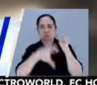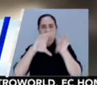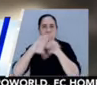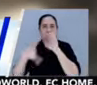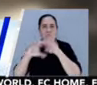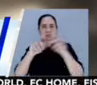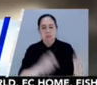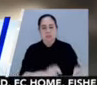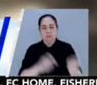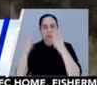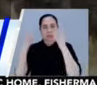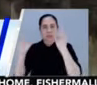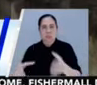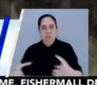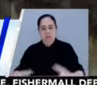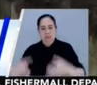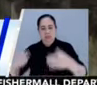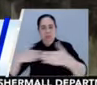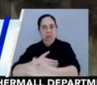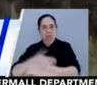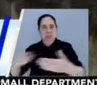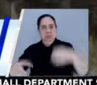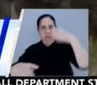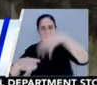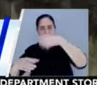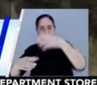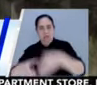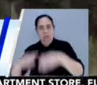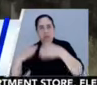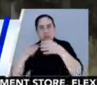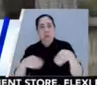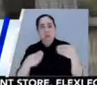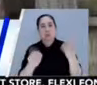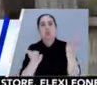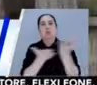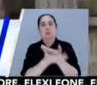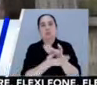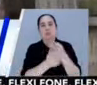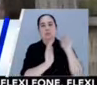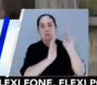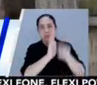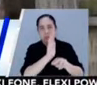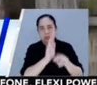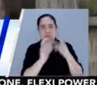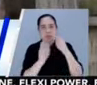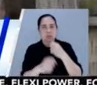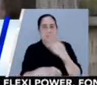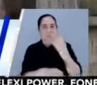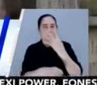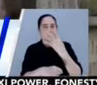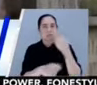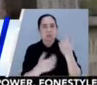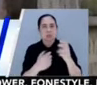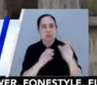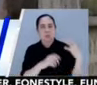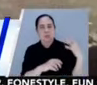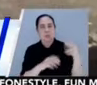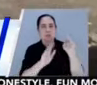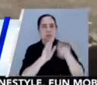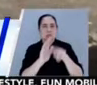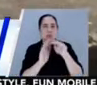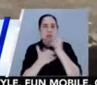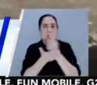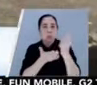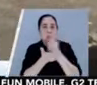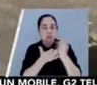sa tinatawag na mass vault yan ay para bigyan daan Ang mga bagong ililibing lalo't apat na pong yumao ang inhihimo kada linggo